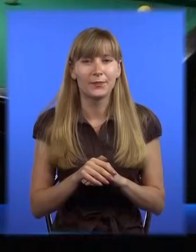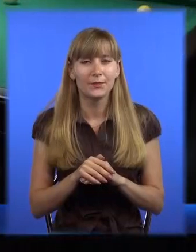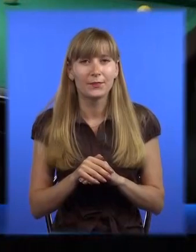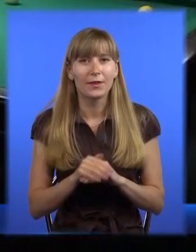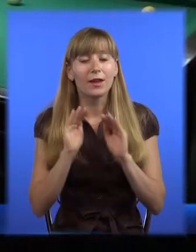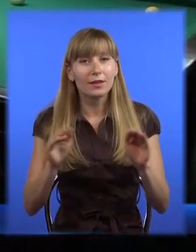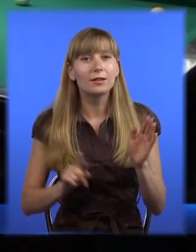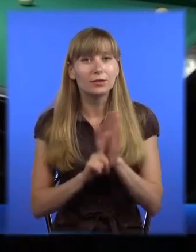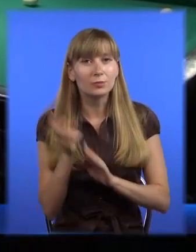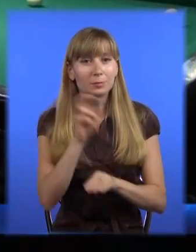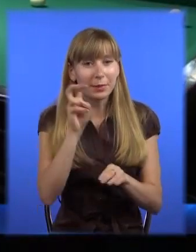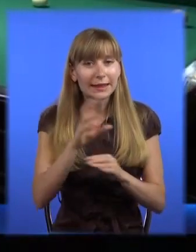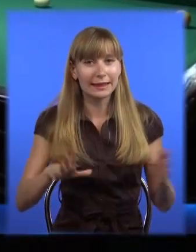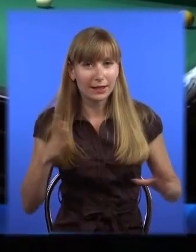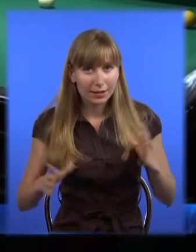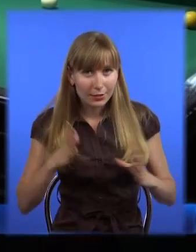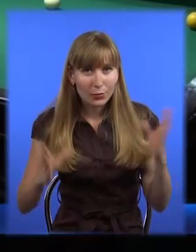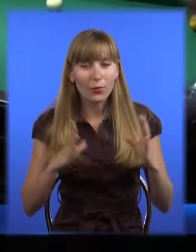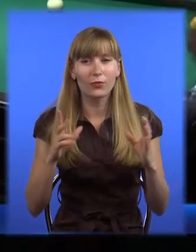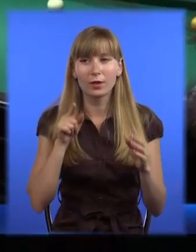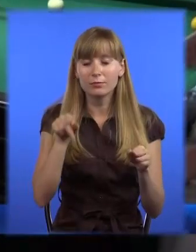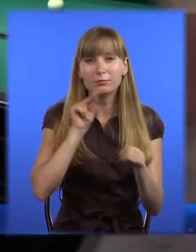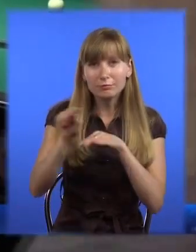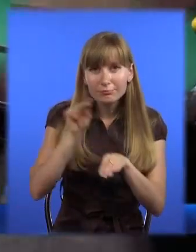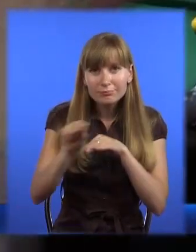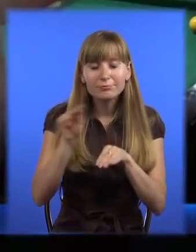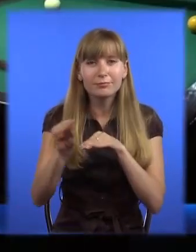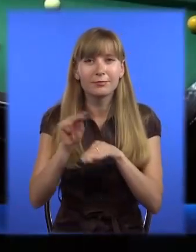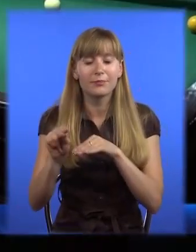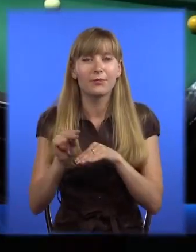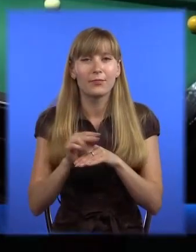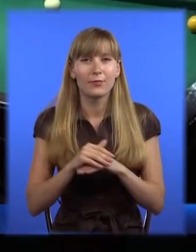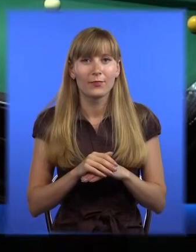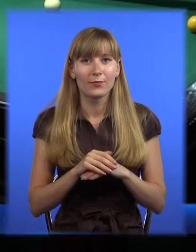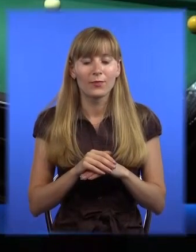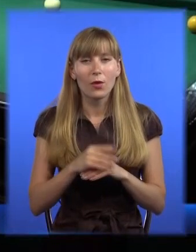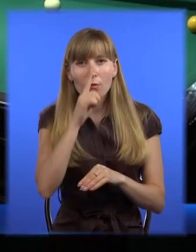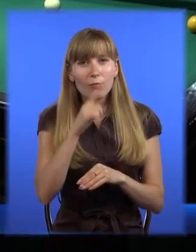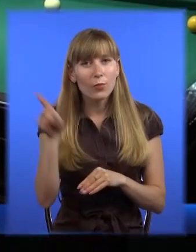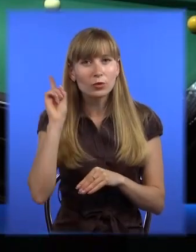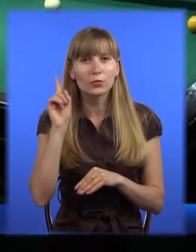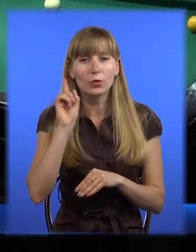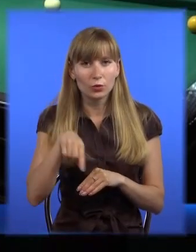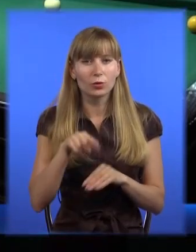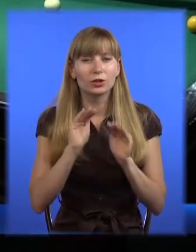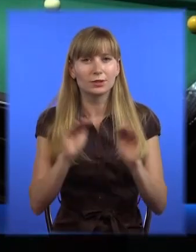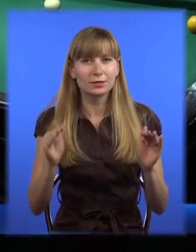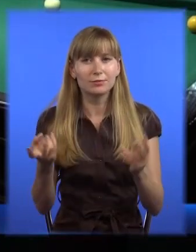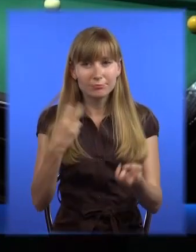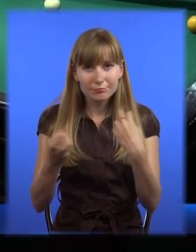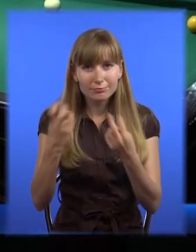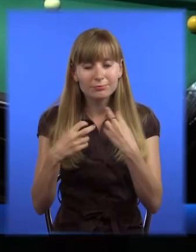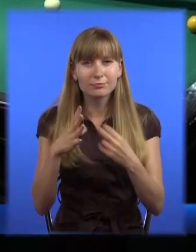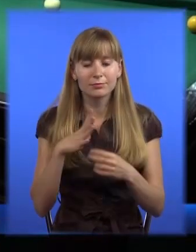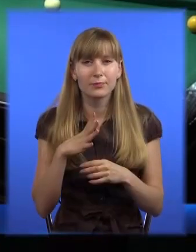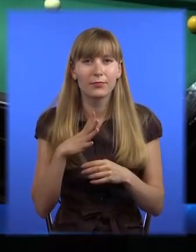дети начали приходить на тренировки, пытаются получить какие-то там знания первые, первоначальные. В прошлом году тоже у нас несколько детей пришло